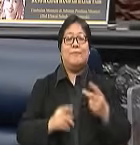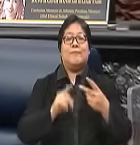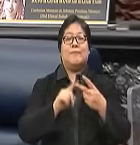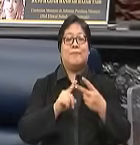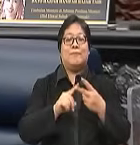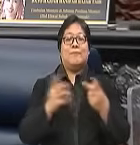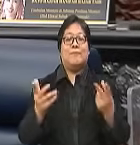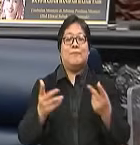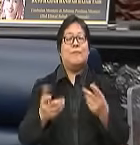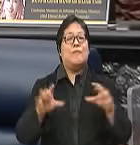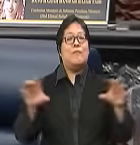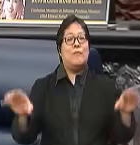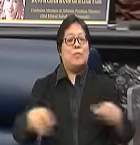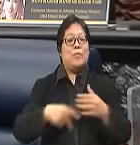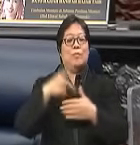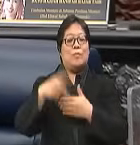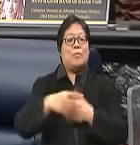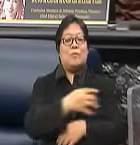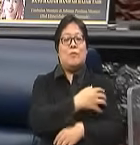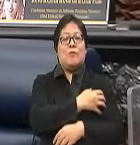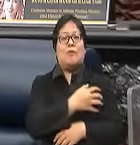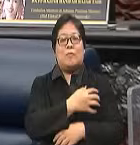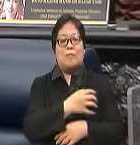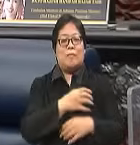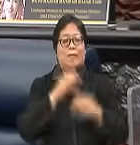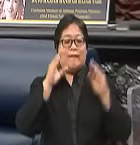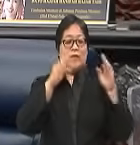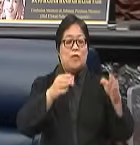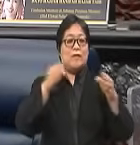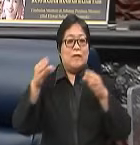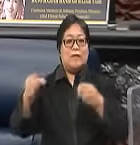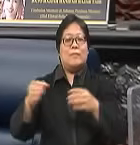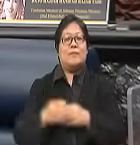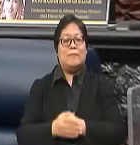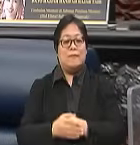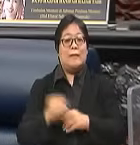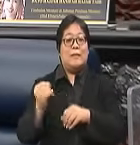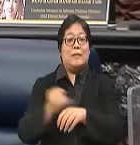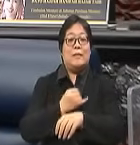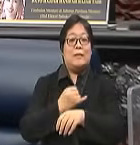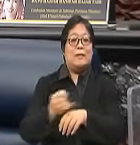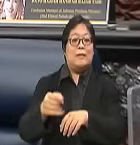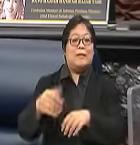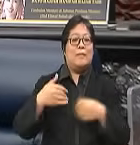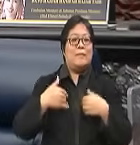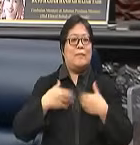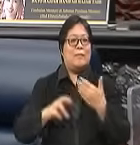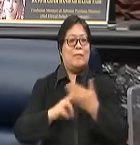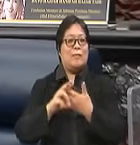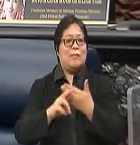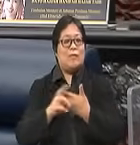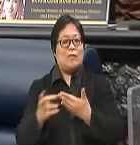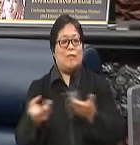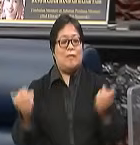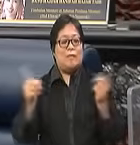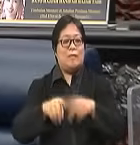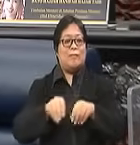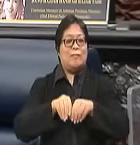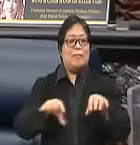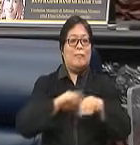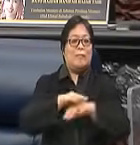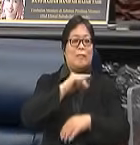kedua melakukan program pengawasan secara berfokus kepada industri yang mempunyai risiko menyebabkan pencemaran